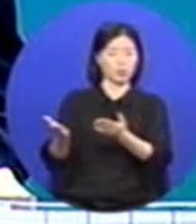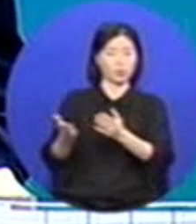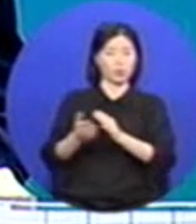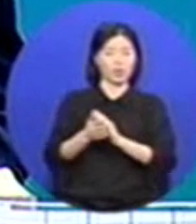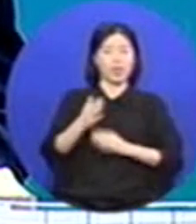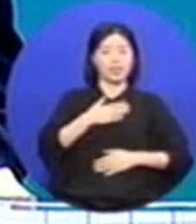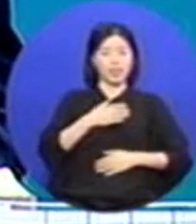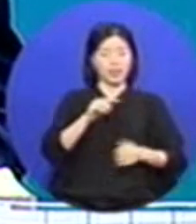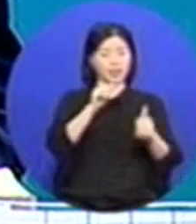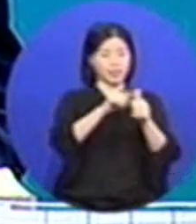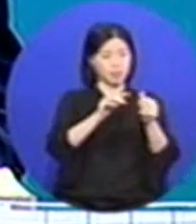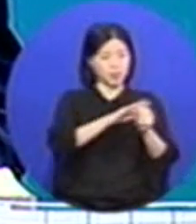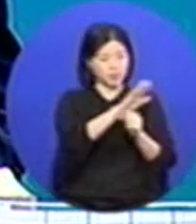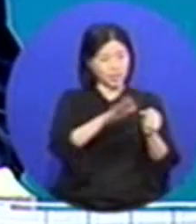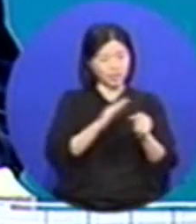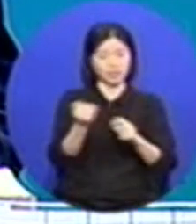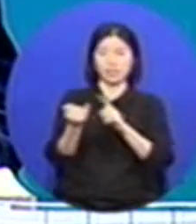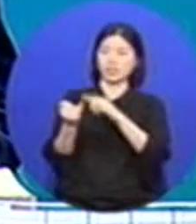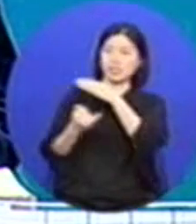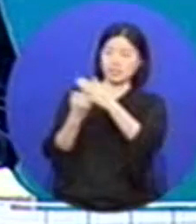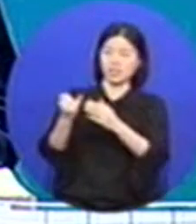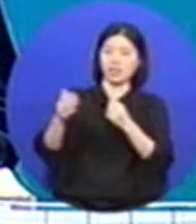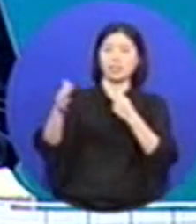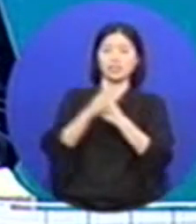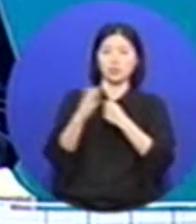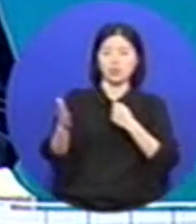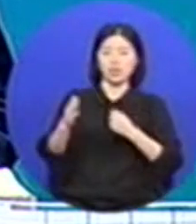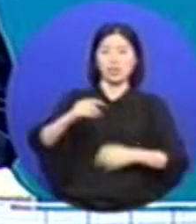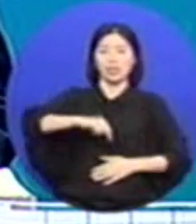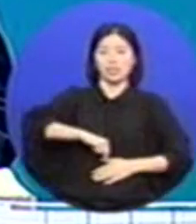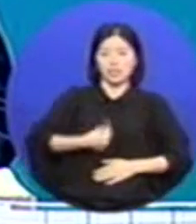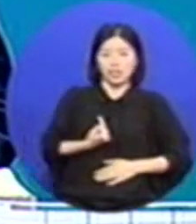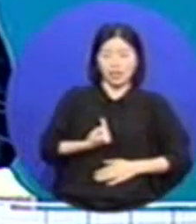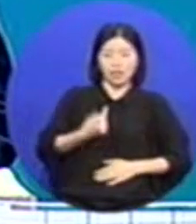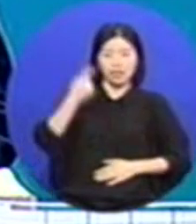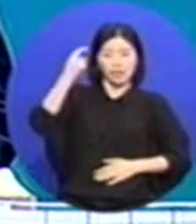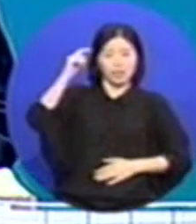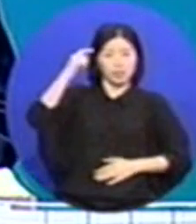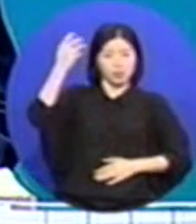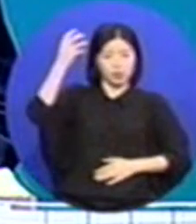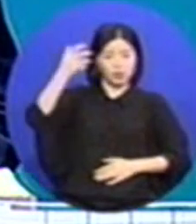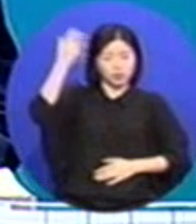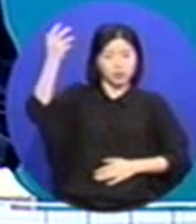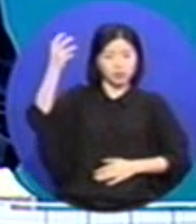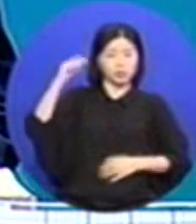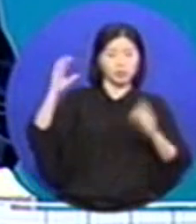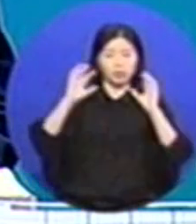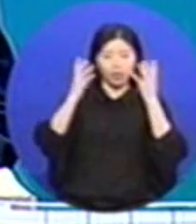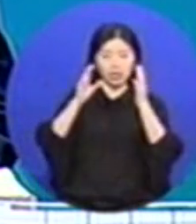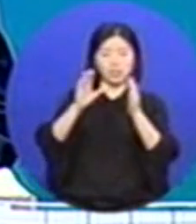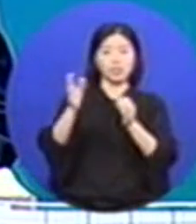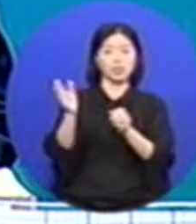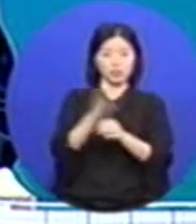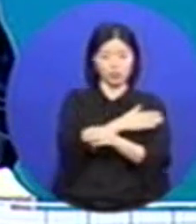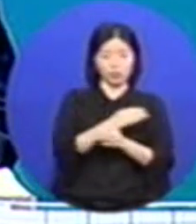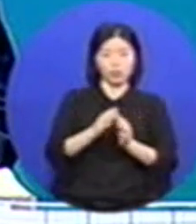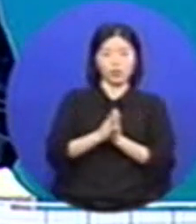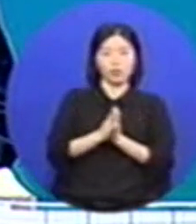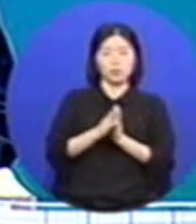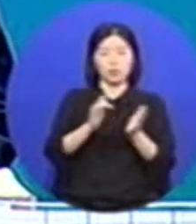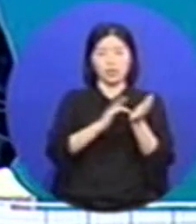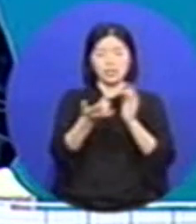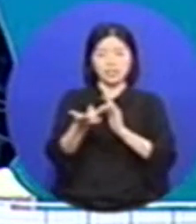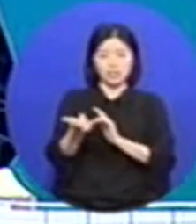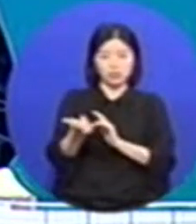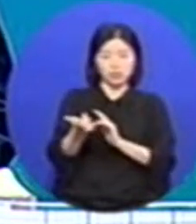사랑하니까 아내를 사랑 하니까 자기가 영적으로 어리고 아직도 예수님으로 행복하지